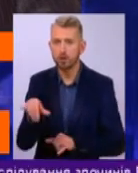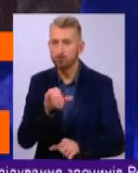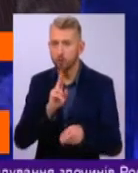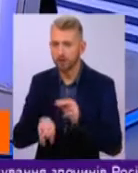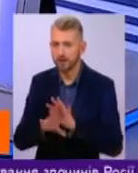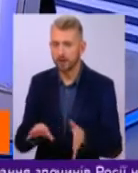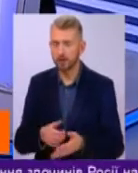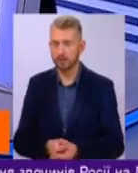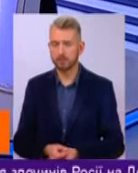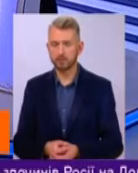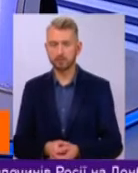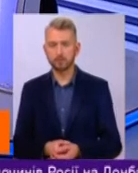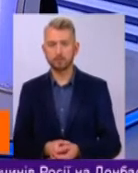зникли.